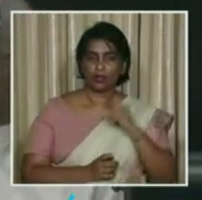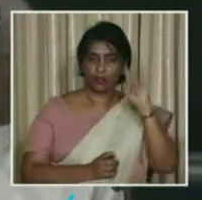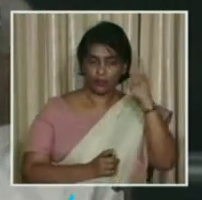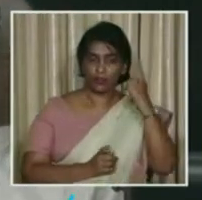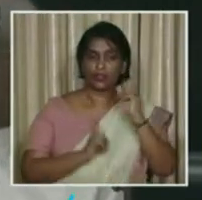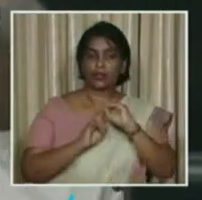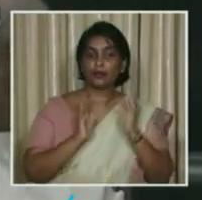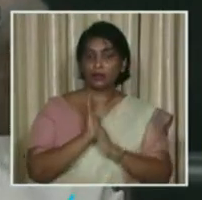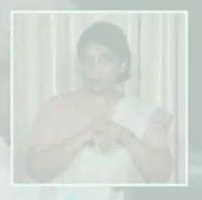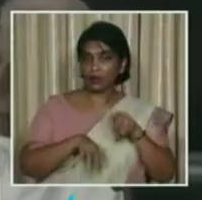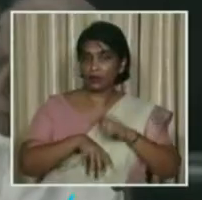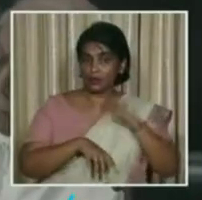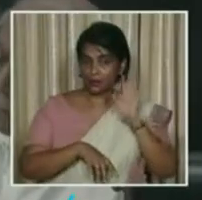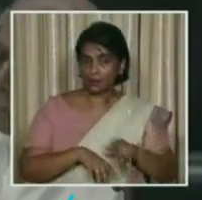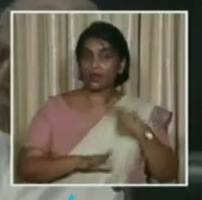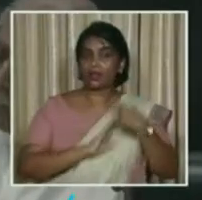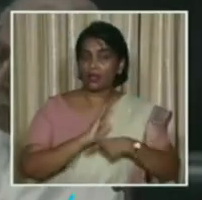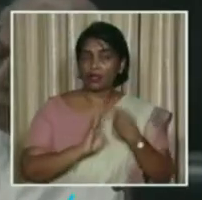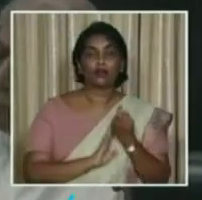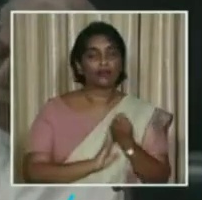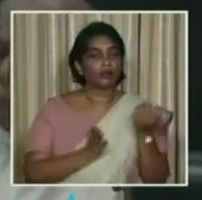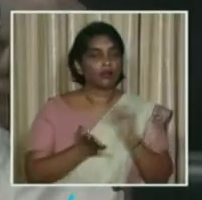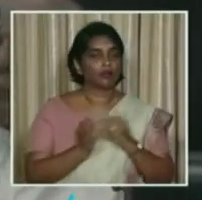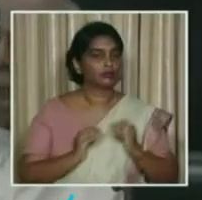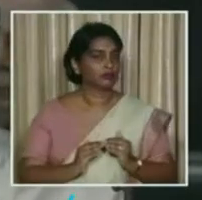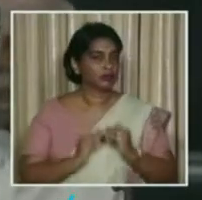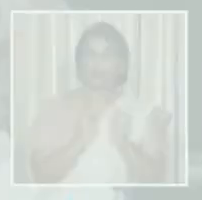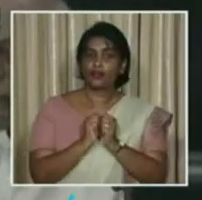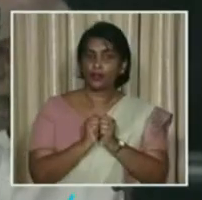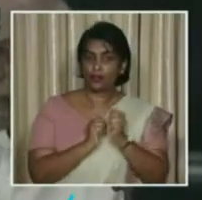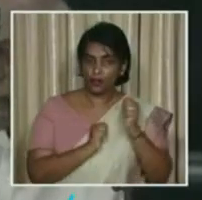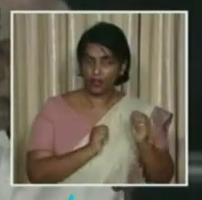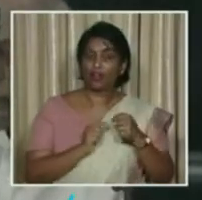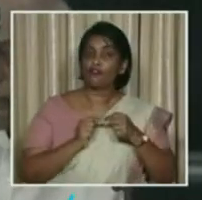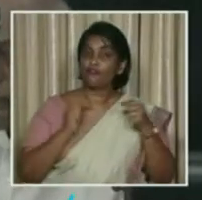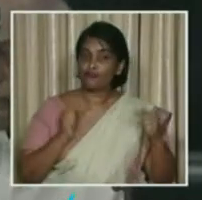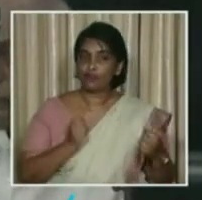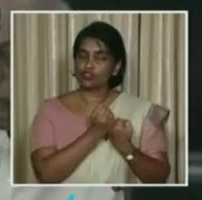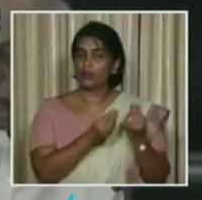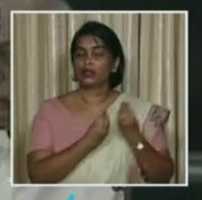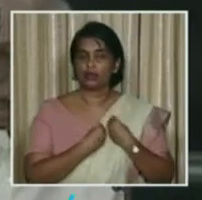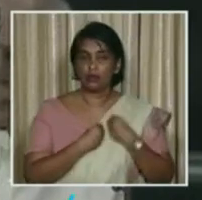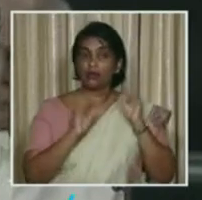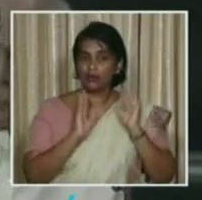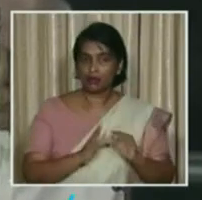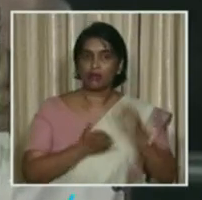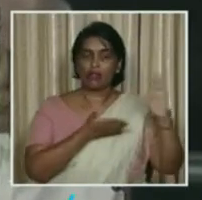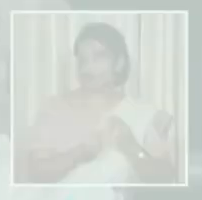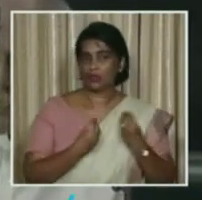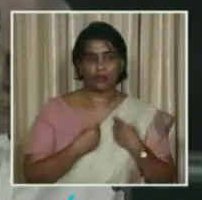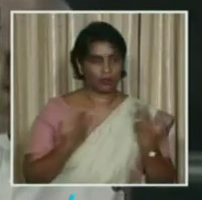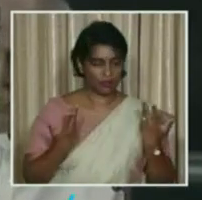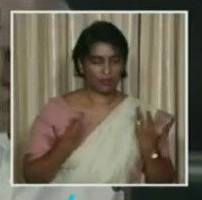අගමැතිවරයා ලෙස පත් වූ අවස්ථාවේ රටේ ආර්ථිකය යළි ගොඩනැගීමේ ව්‍යායාමයට විපක්ෂයේ සහය ඉල්ලා සිටිනා. නමුත් මට ඒ සහය ලැබුණේ